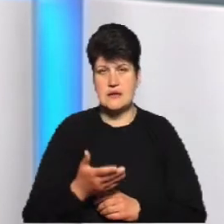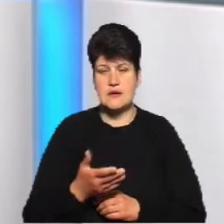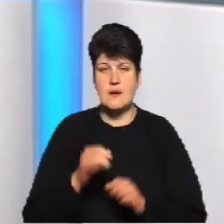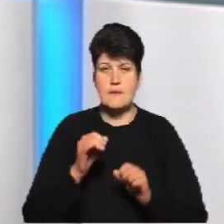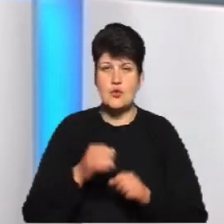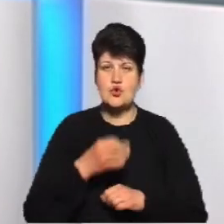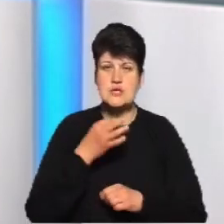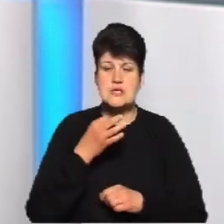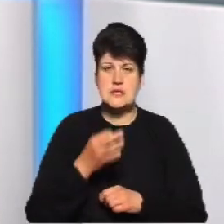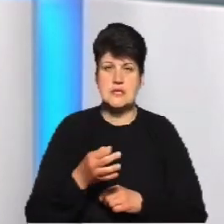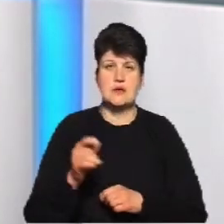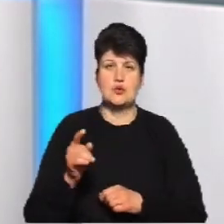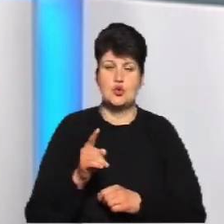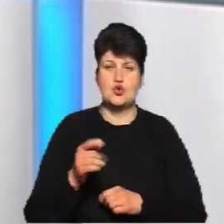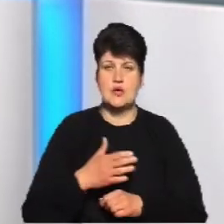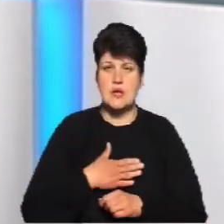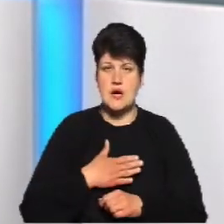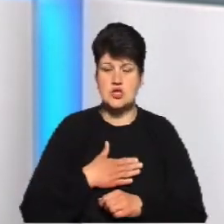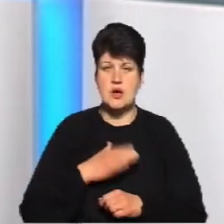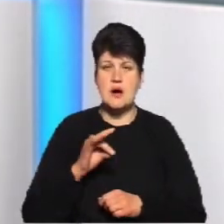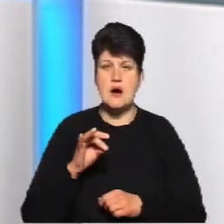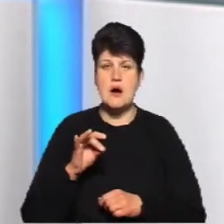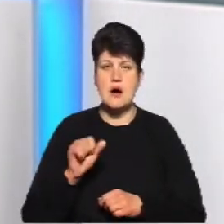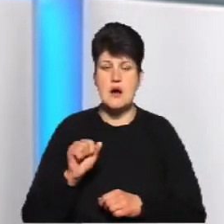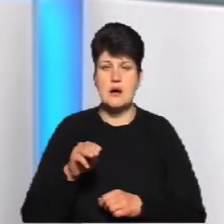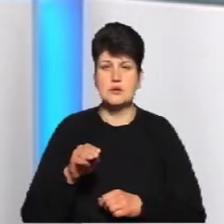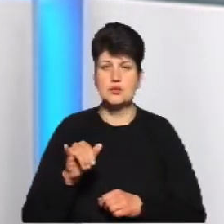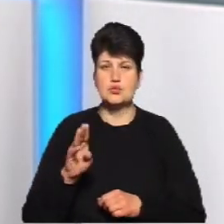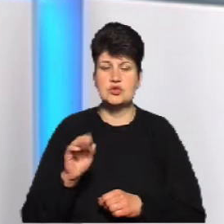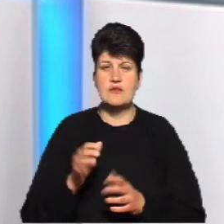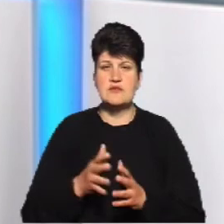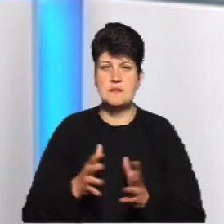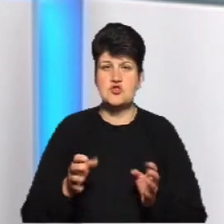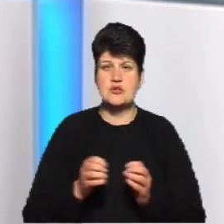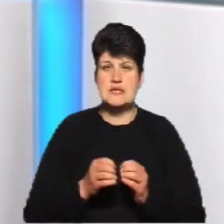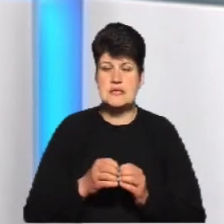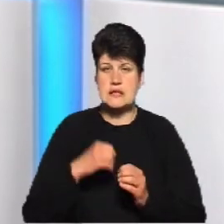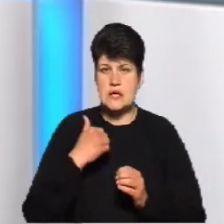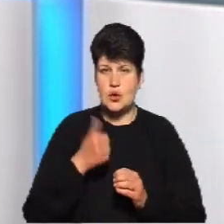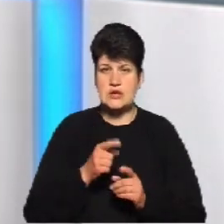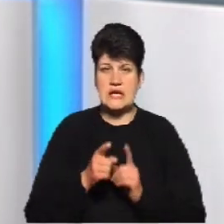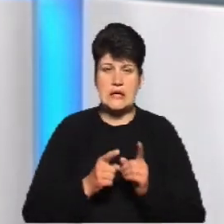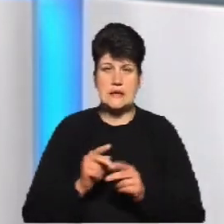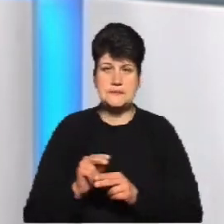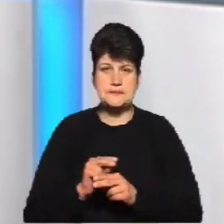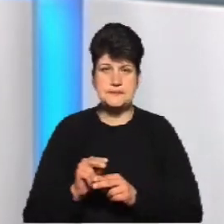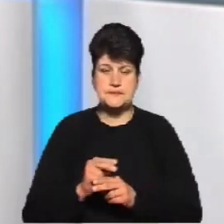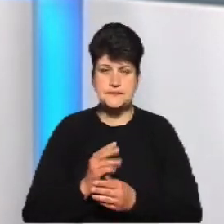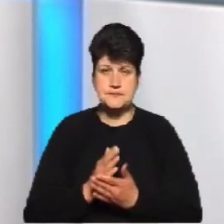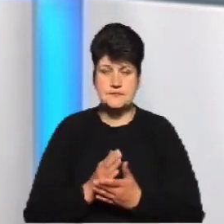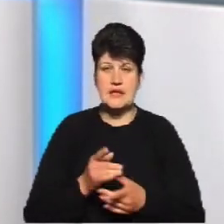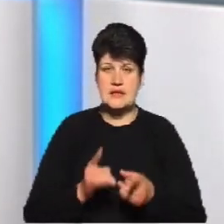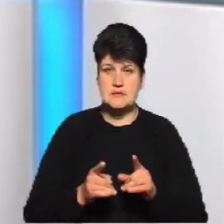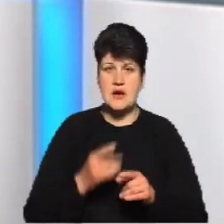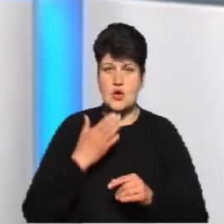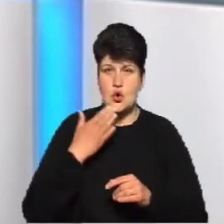що наша ратуша вже більше 10 років як проходить реконструкція. Mm-hmm. І насправді впала остання